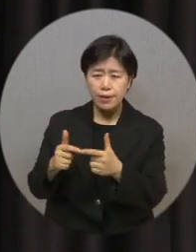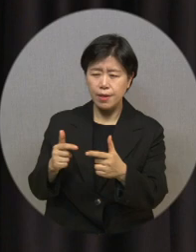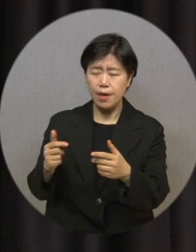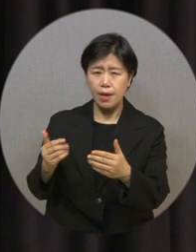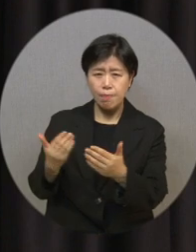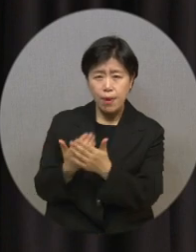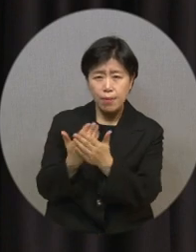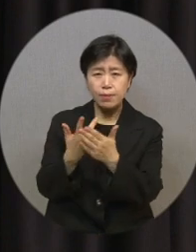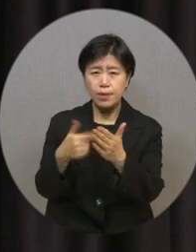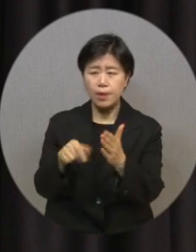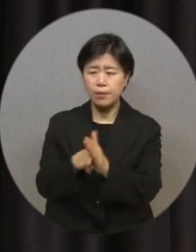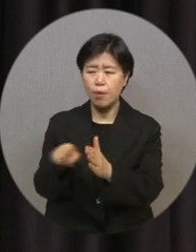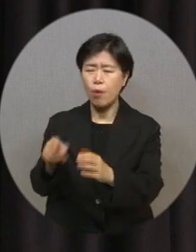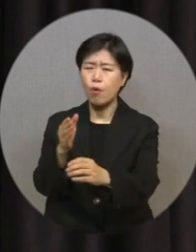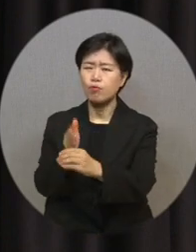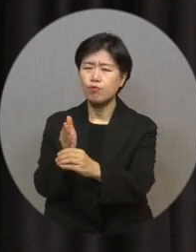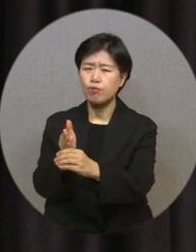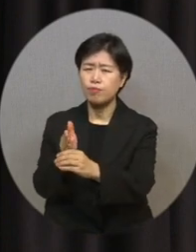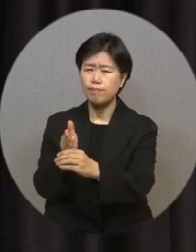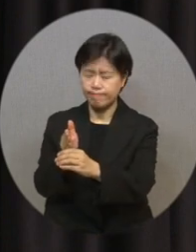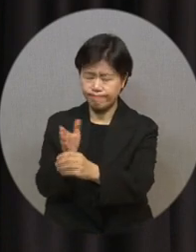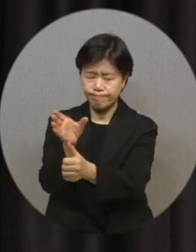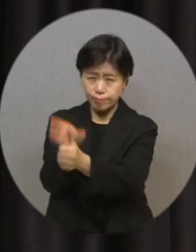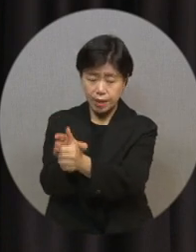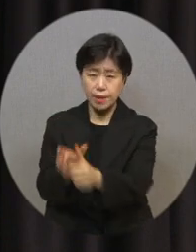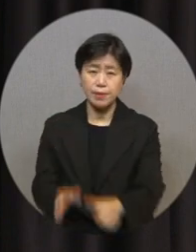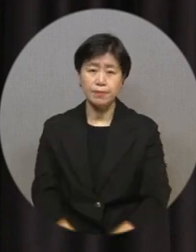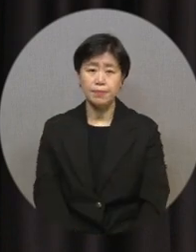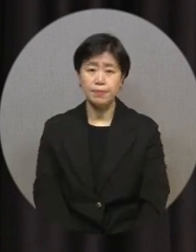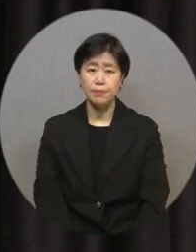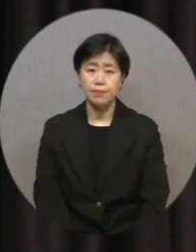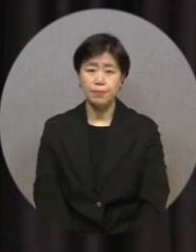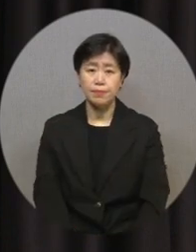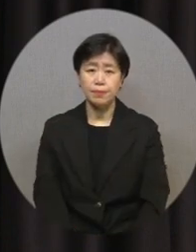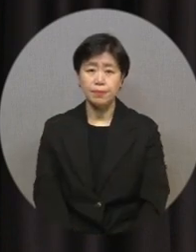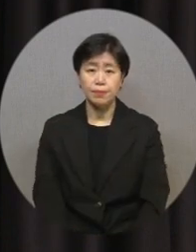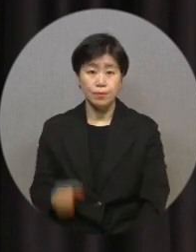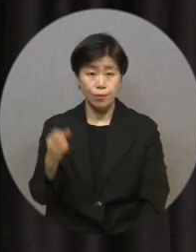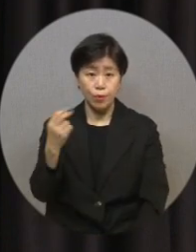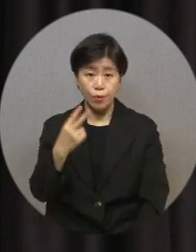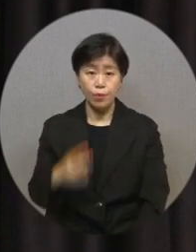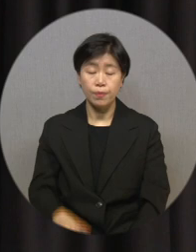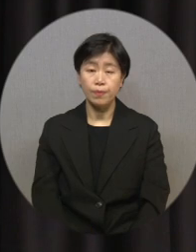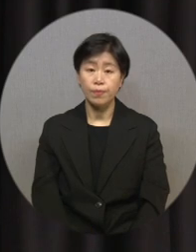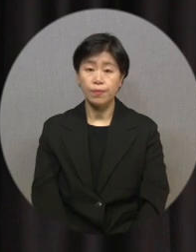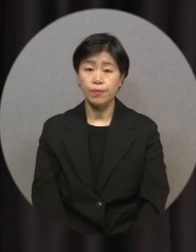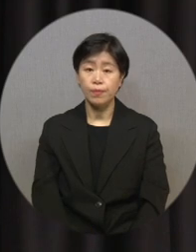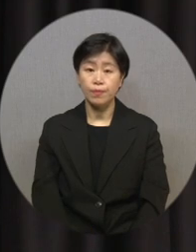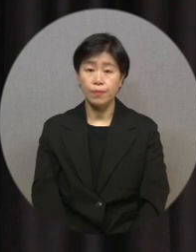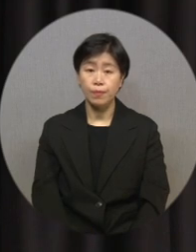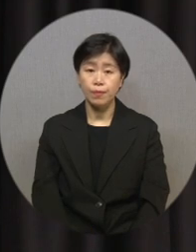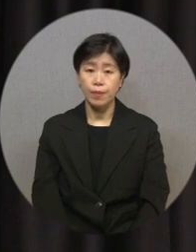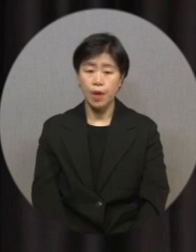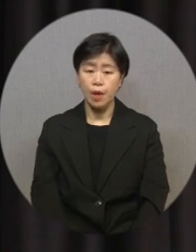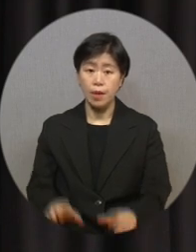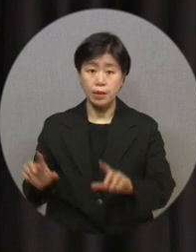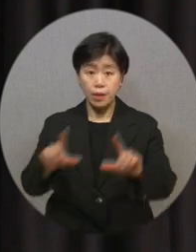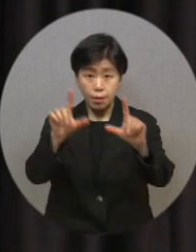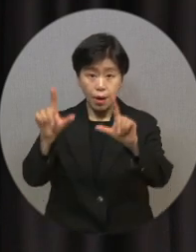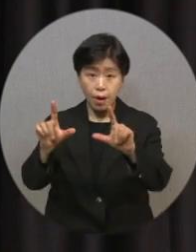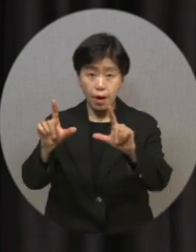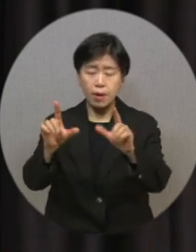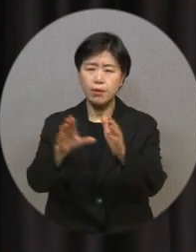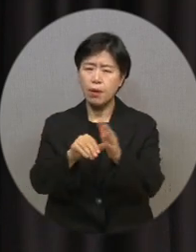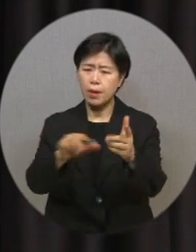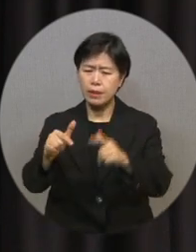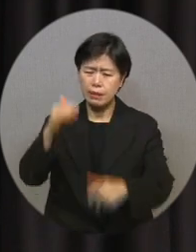가지고 저희를 좀 정책 연구 기능을 강화시키고 그러면서 한편으로는 그 장애물 없는 생활환경 인증 제도라는